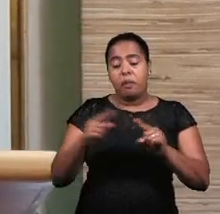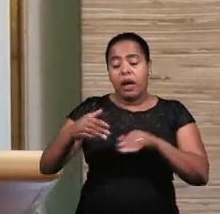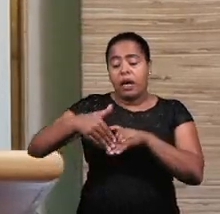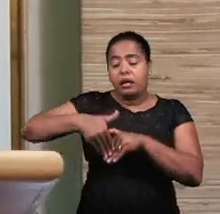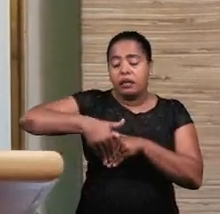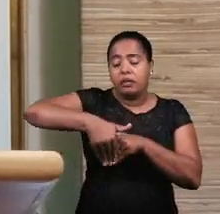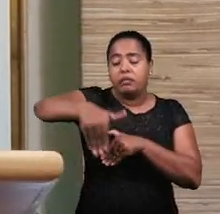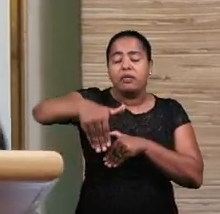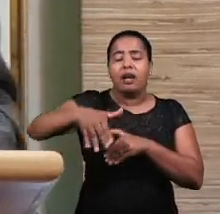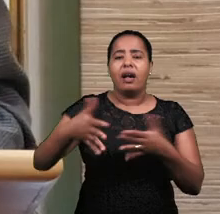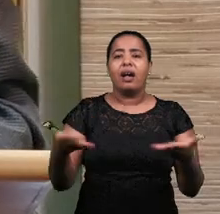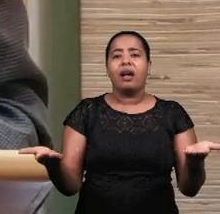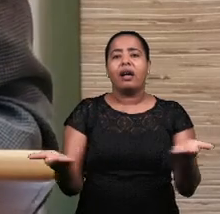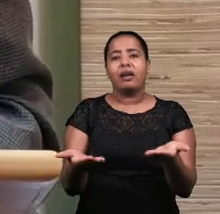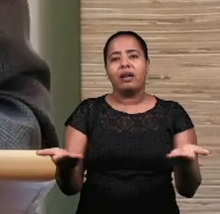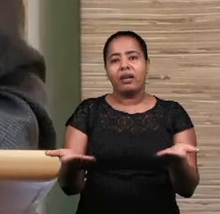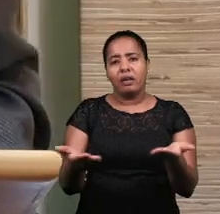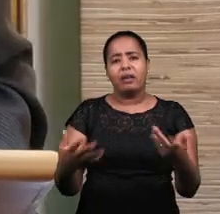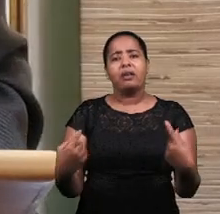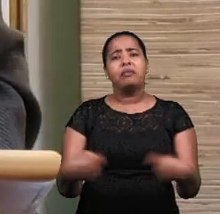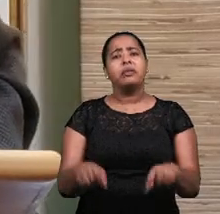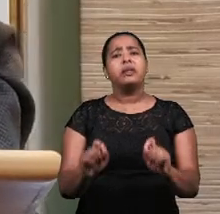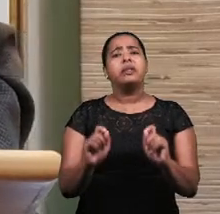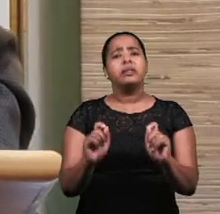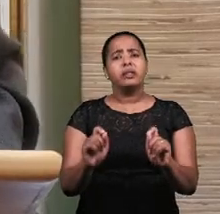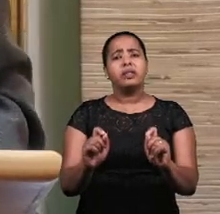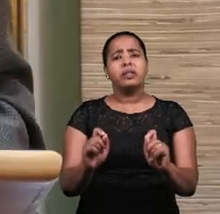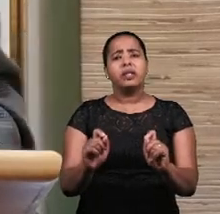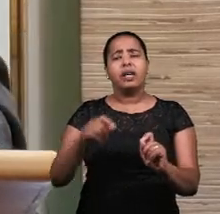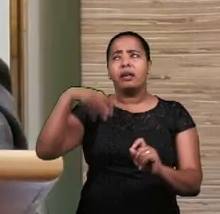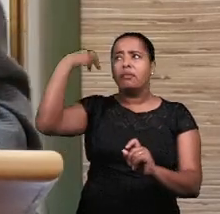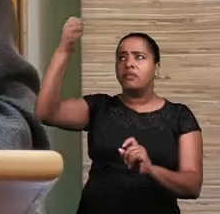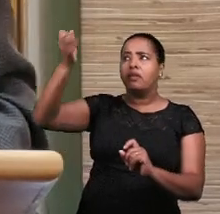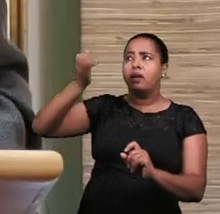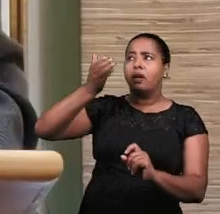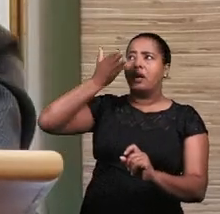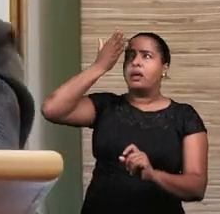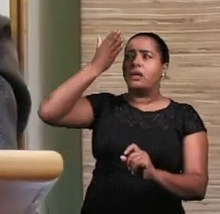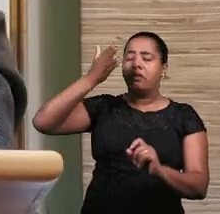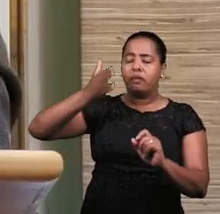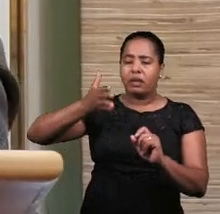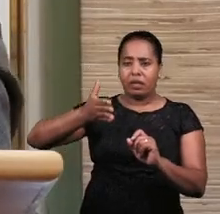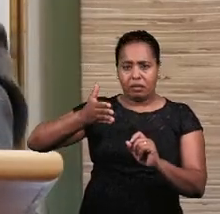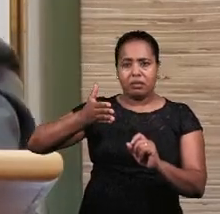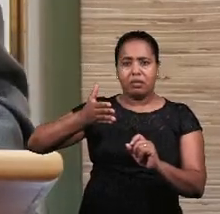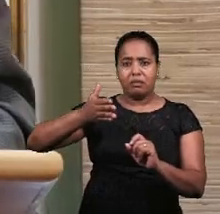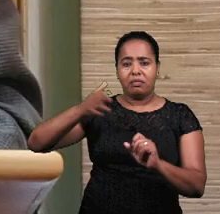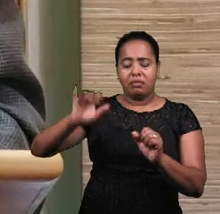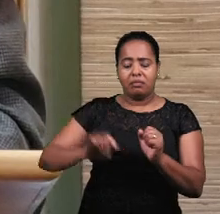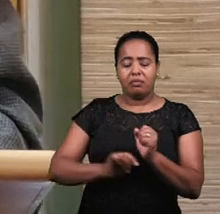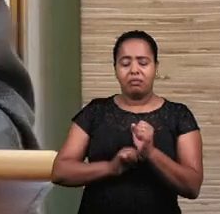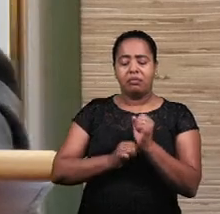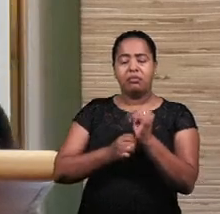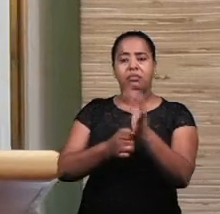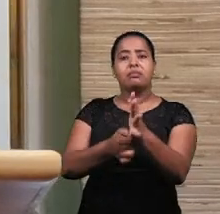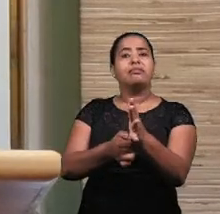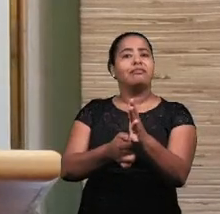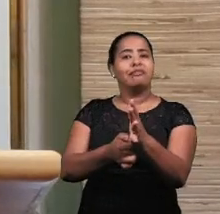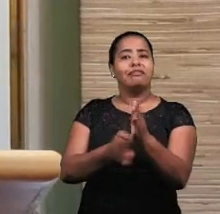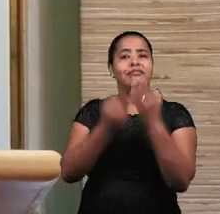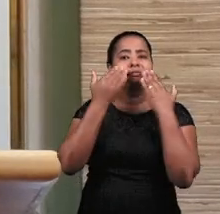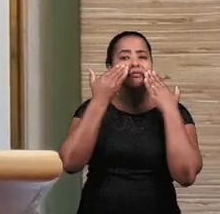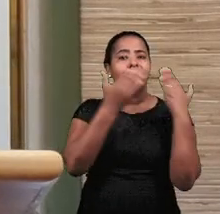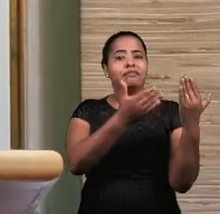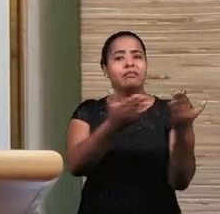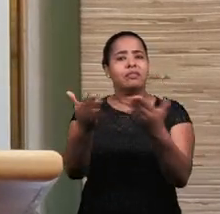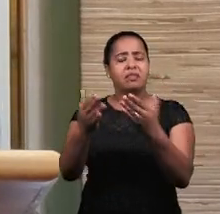temps ici, il a besoin d'être révélé. Jésus maintenant, il doit être révélé. Et ce n'est